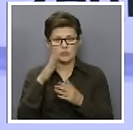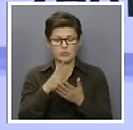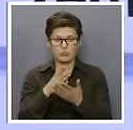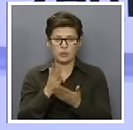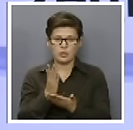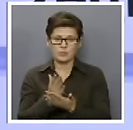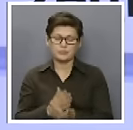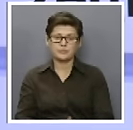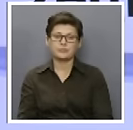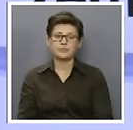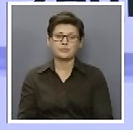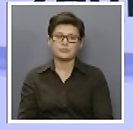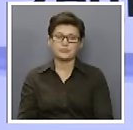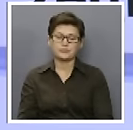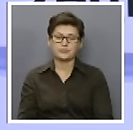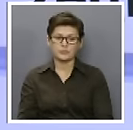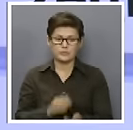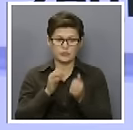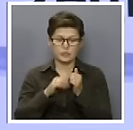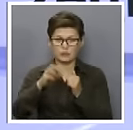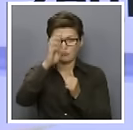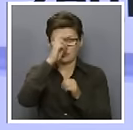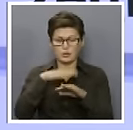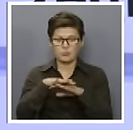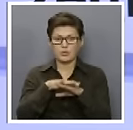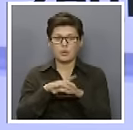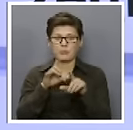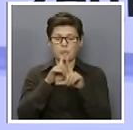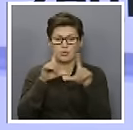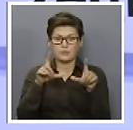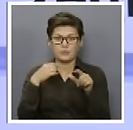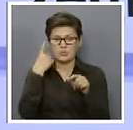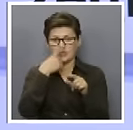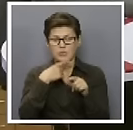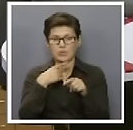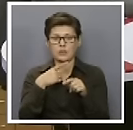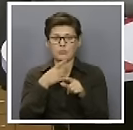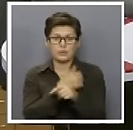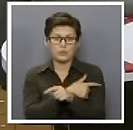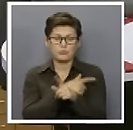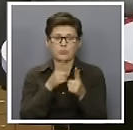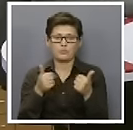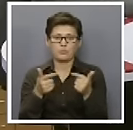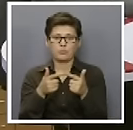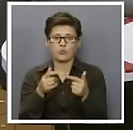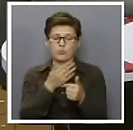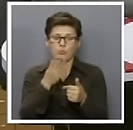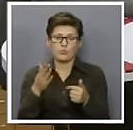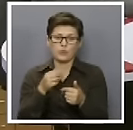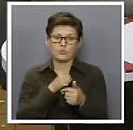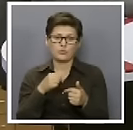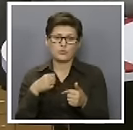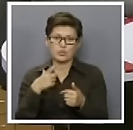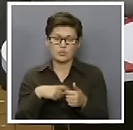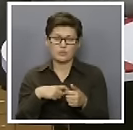бар. Ал енді әрбір мемлекеттік мекеме болсын, немесе жеке медициналық ұйым болсын, олар